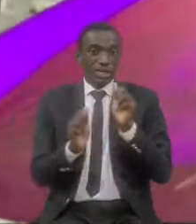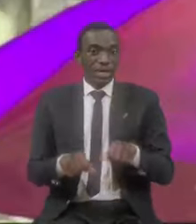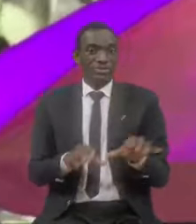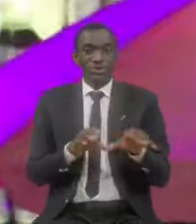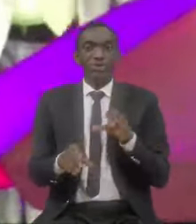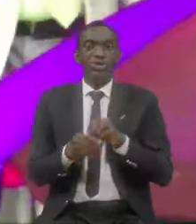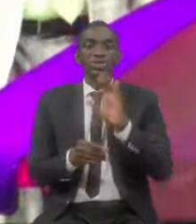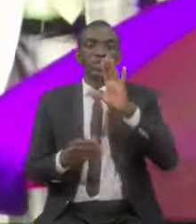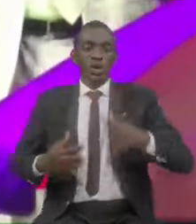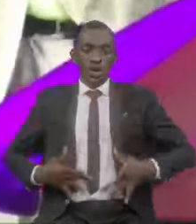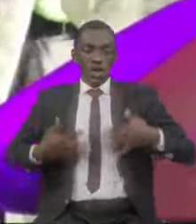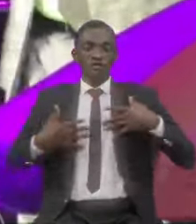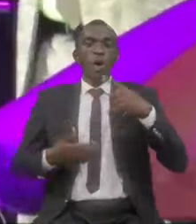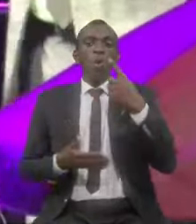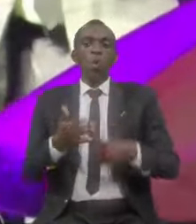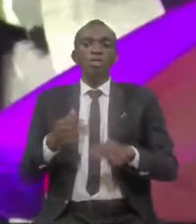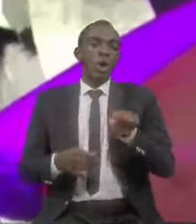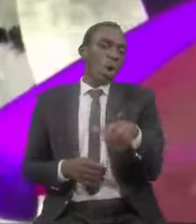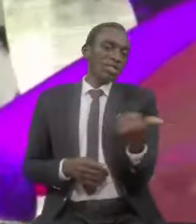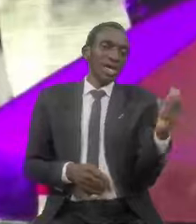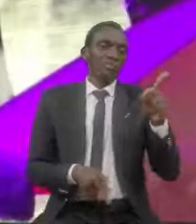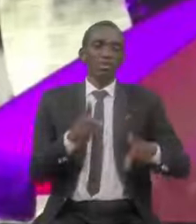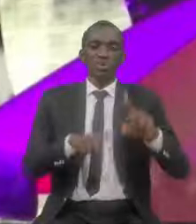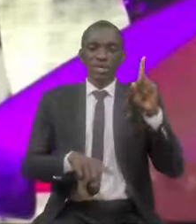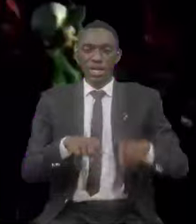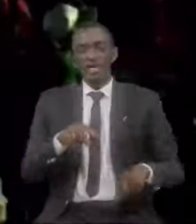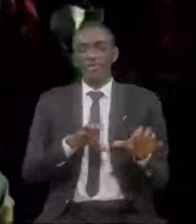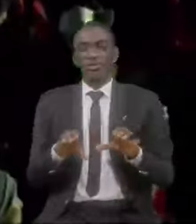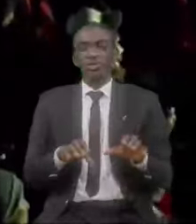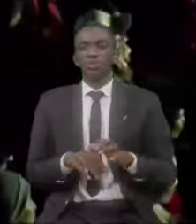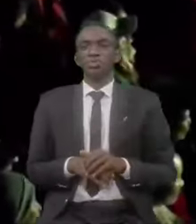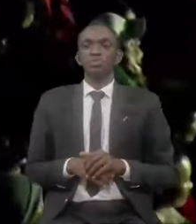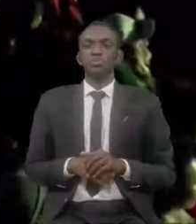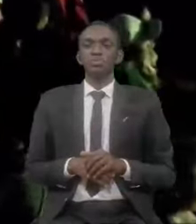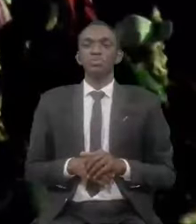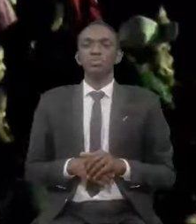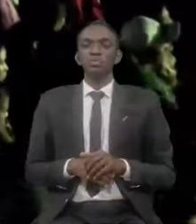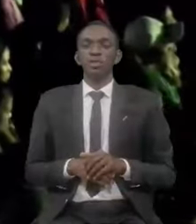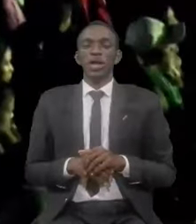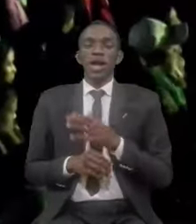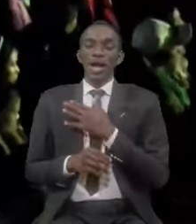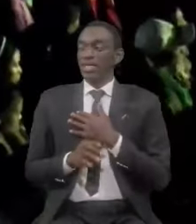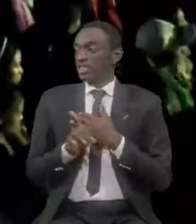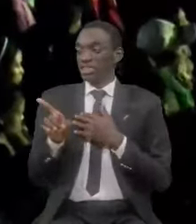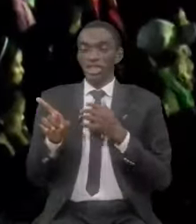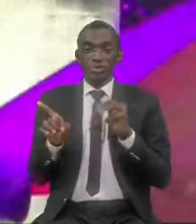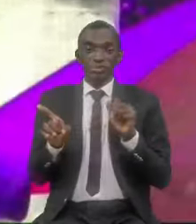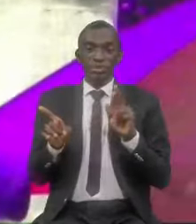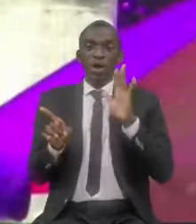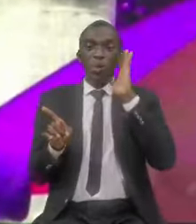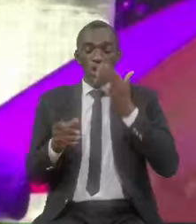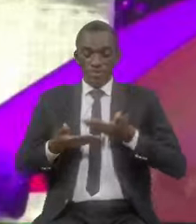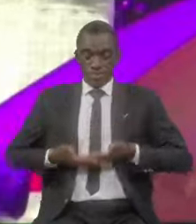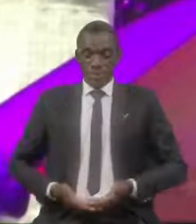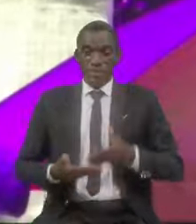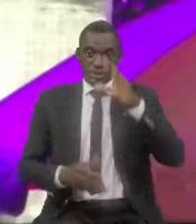un fils qui va faire dans votre vie ce que personne ne peut faire dans votre vie dans ce monde. Elle enfantera un